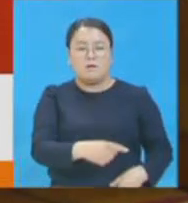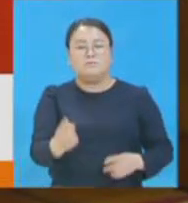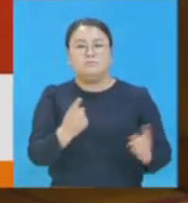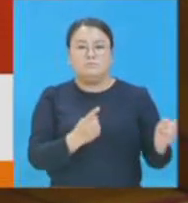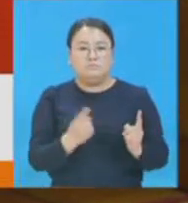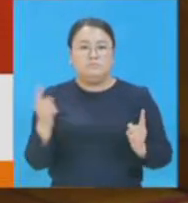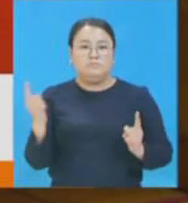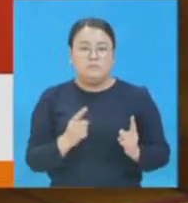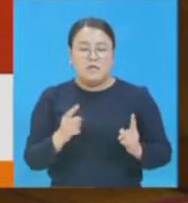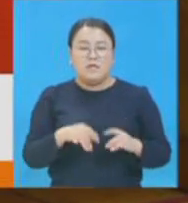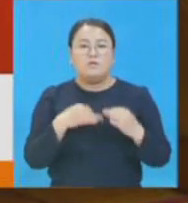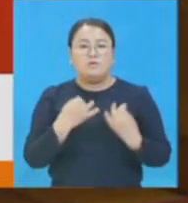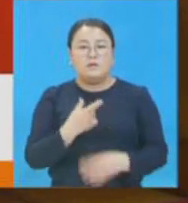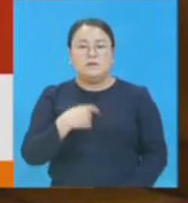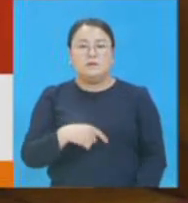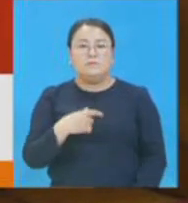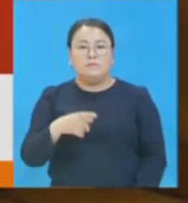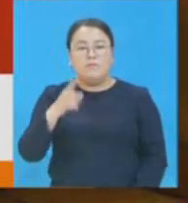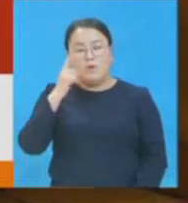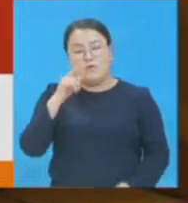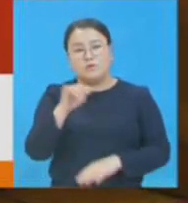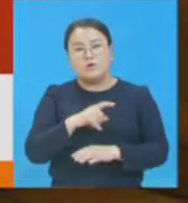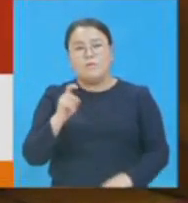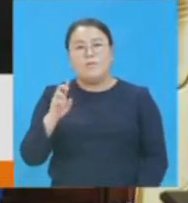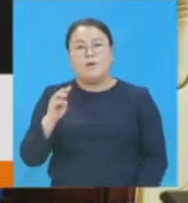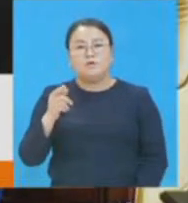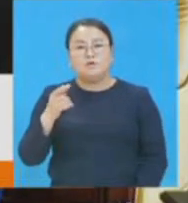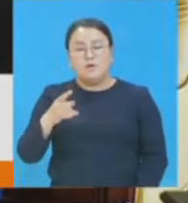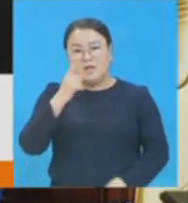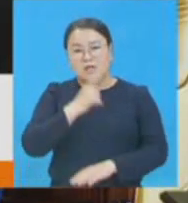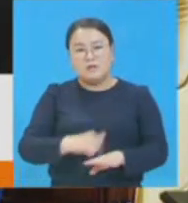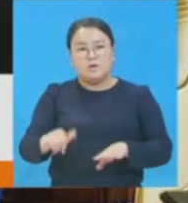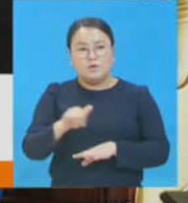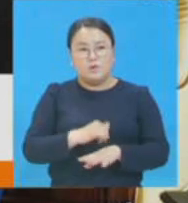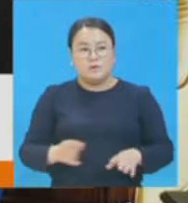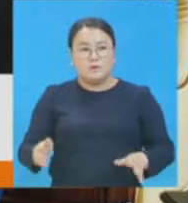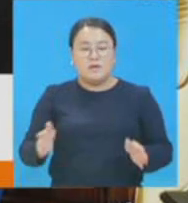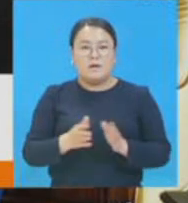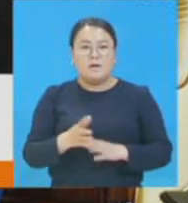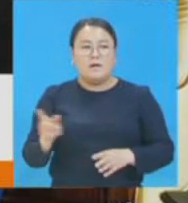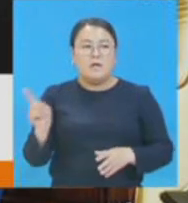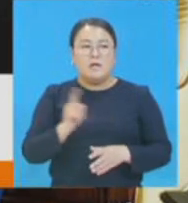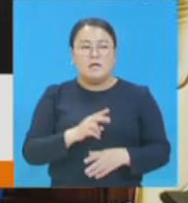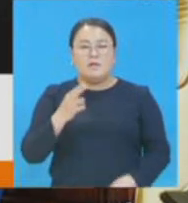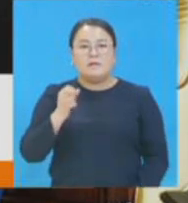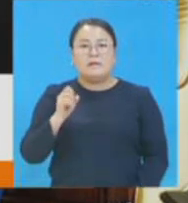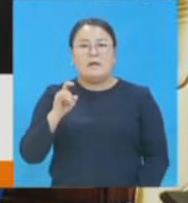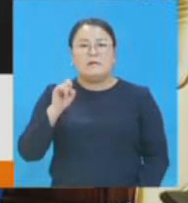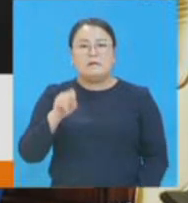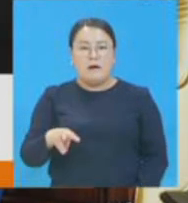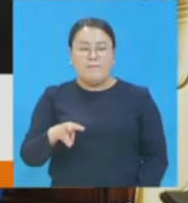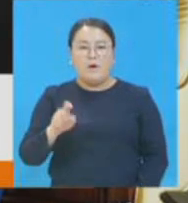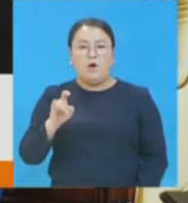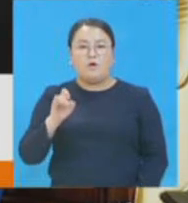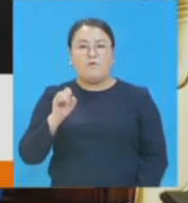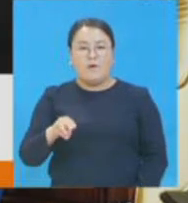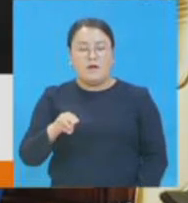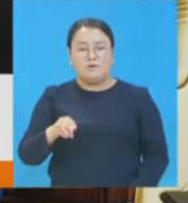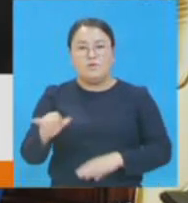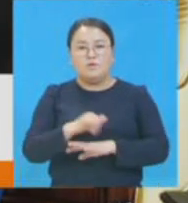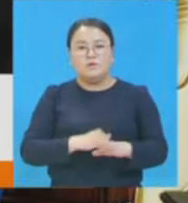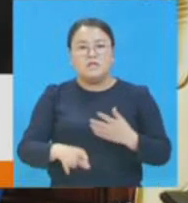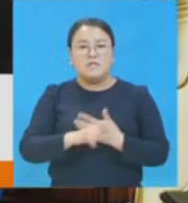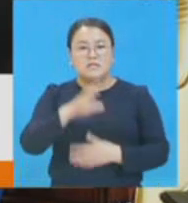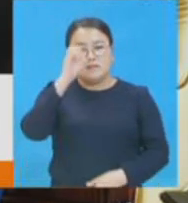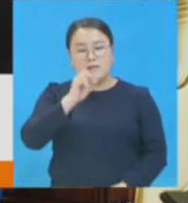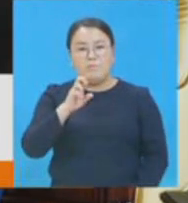Хорватын парламентын бүлгийн дарга Батчуугар өнөөдөр Хорват улсаас бүгд найрамдах хятад улсаас Монгол улсыг хавсран суугаад элчинсэд Дарья Михайлин болон Хорват улсын өргөмжит консул Бат